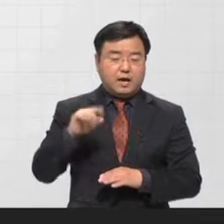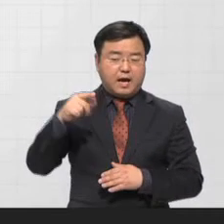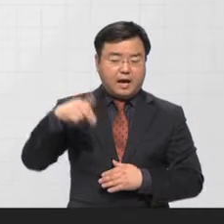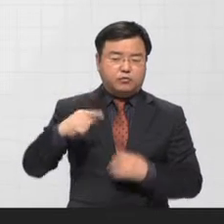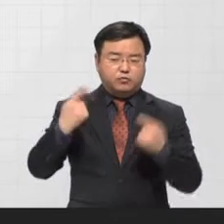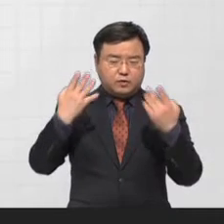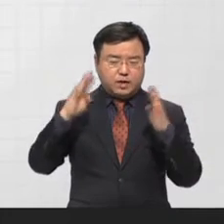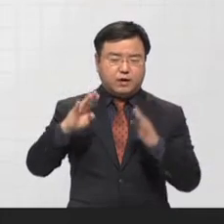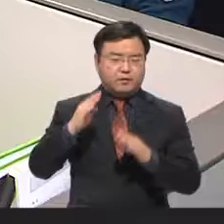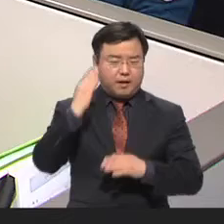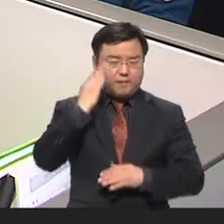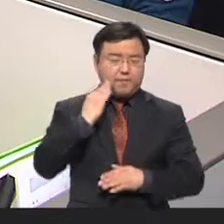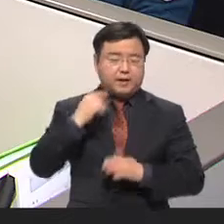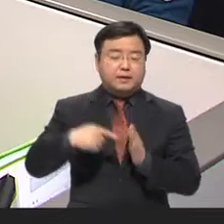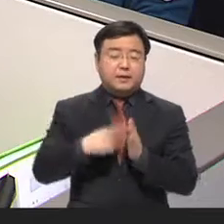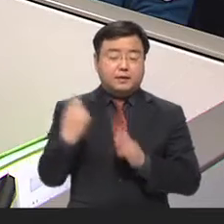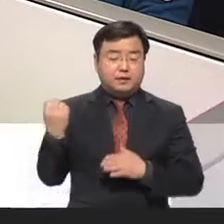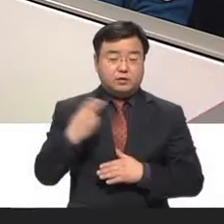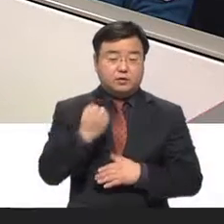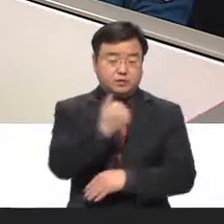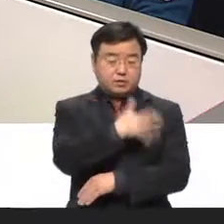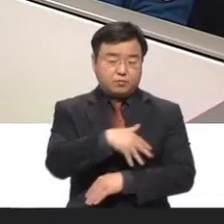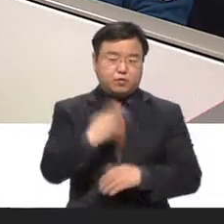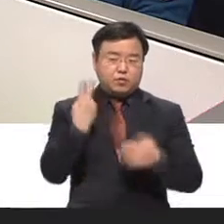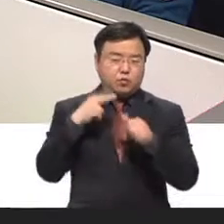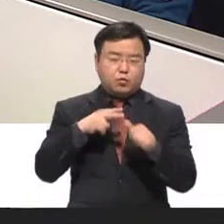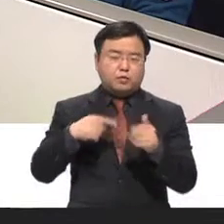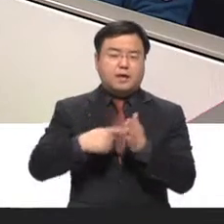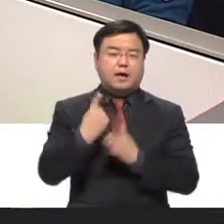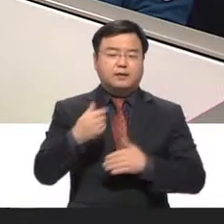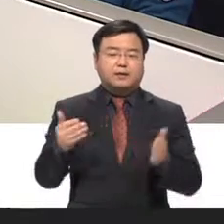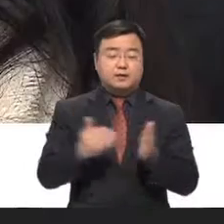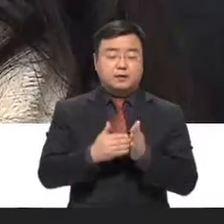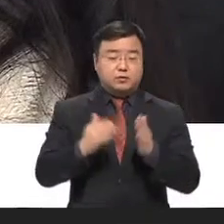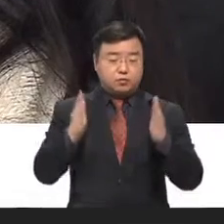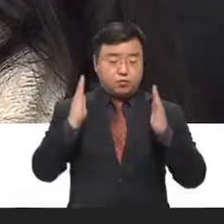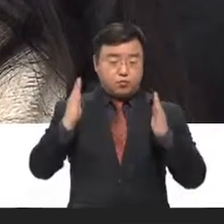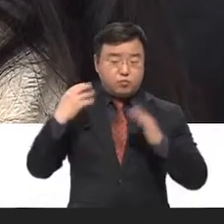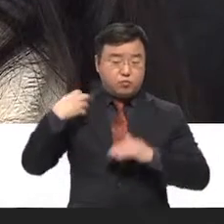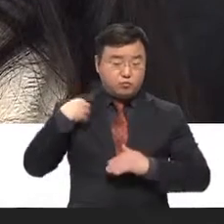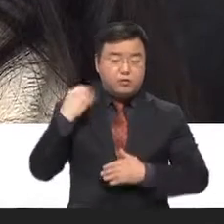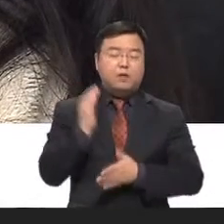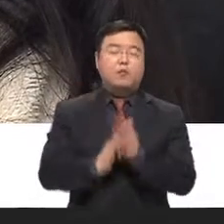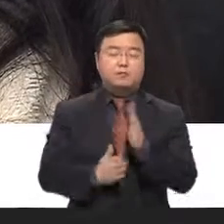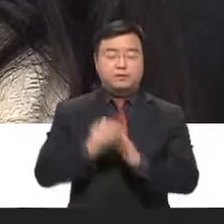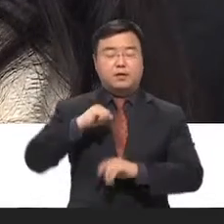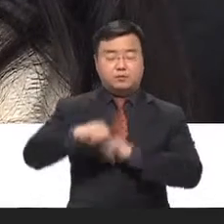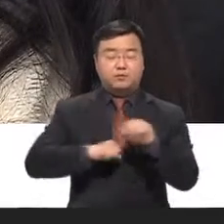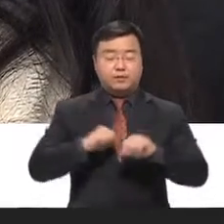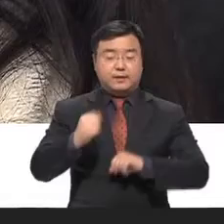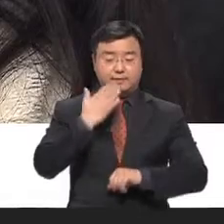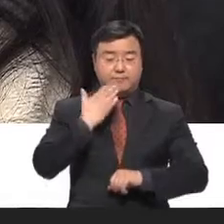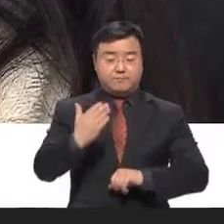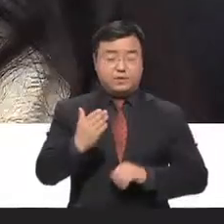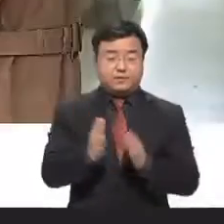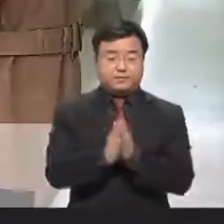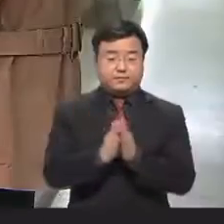이화여대 도전학기까지 한 학기 동안 수업 부담 없이 자유롭게 원하는 활동을 하게 하자는 취지에서